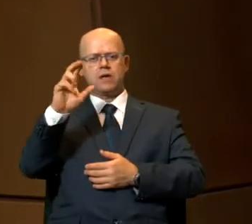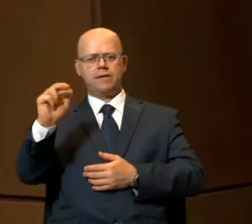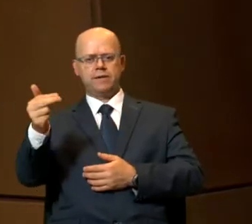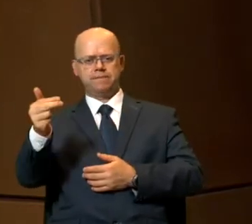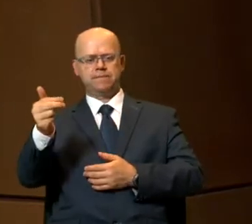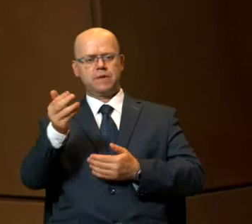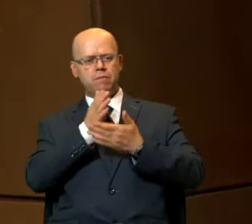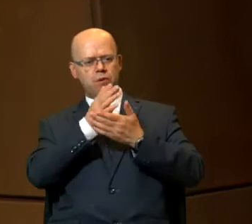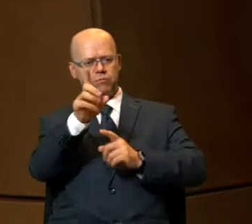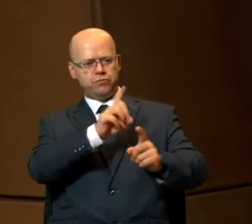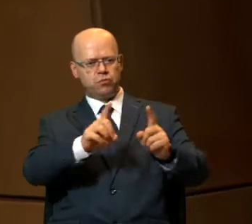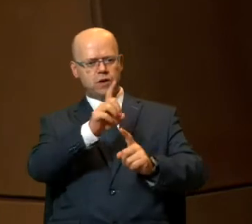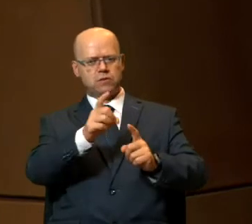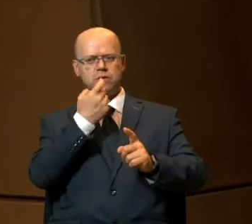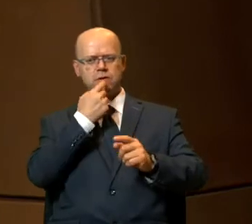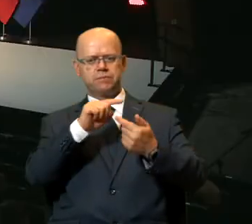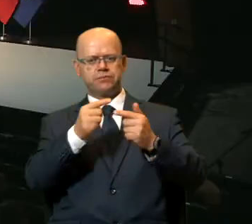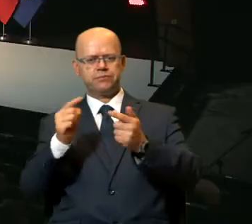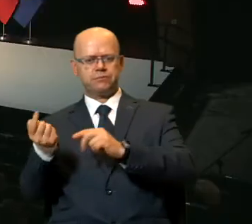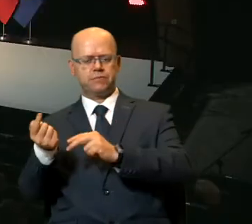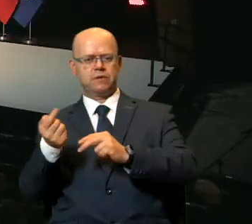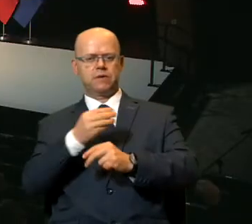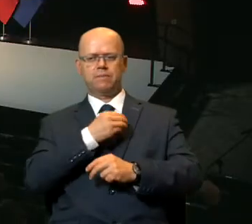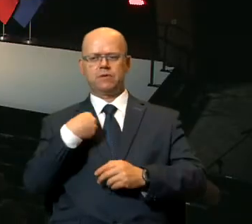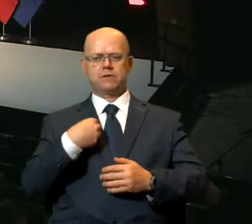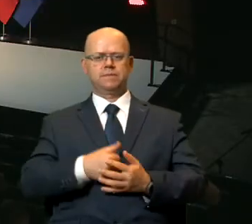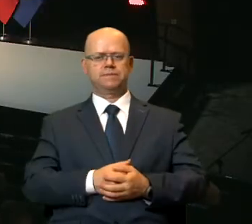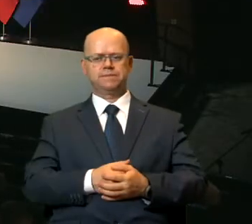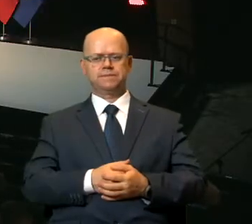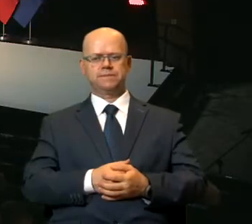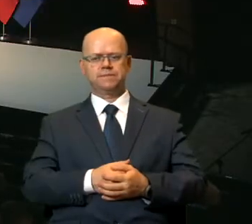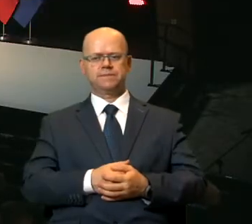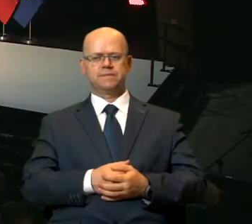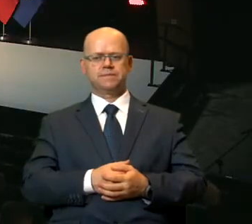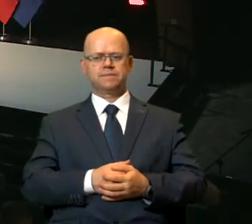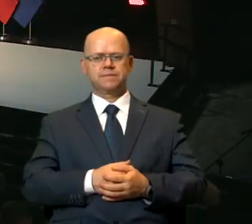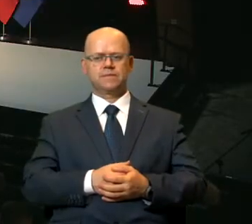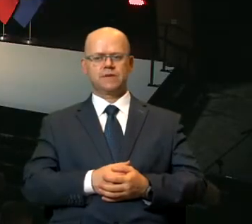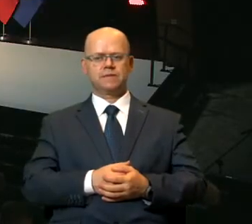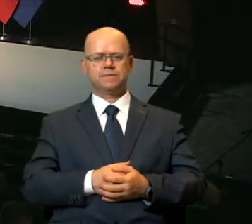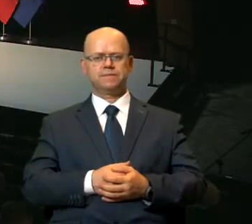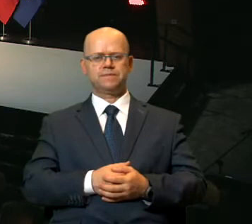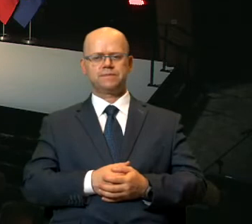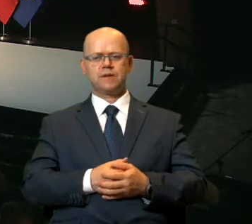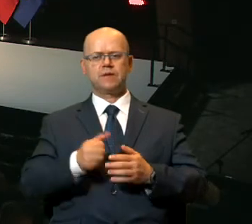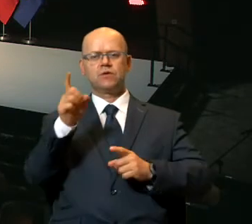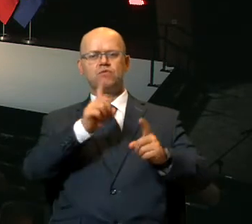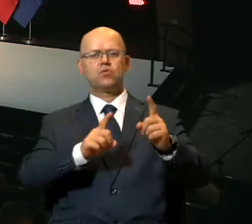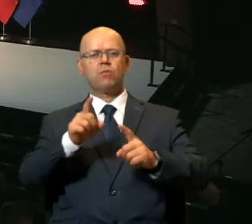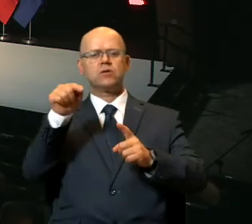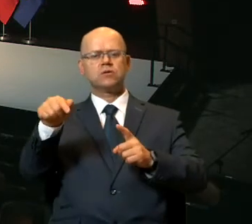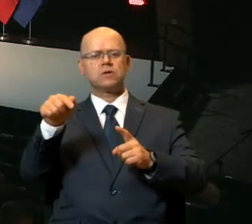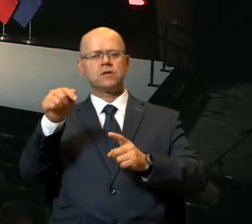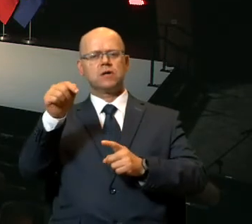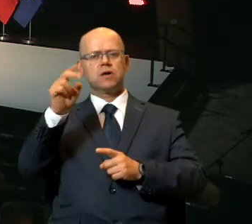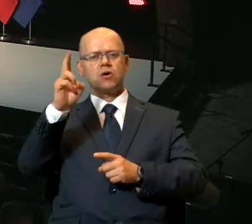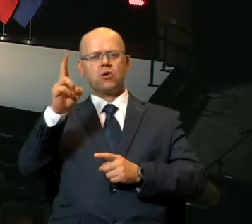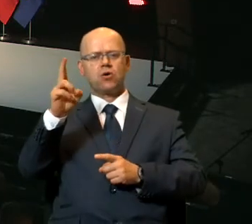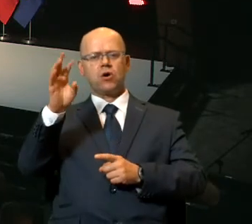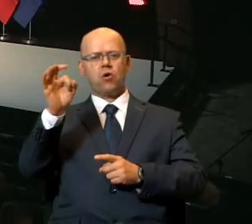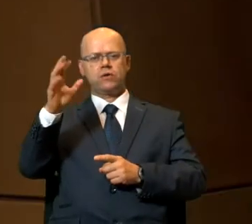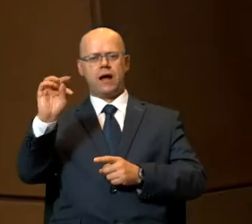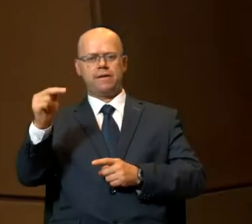Jacku, gdzie jesteś? I w tłumaczeniu Jacka Kołtana jest to